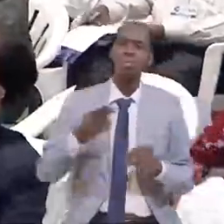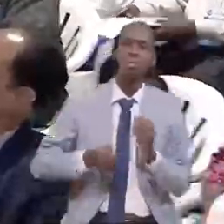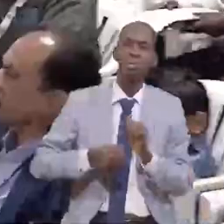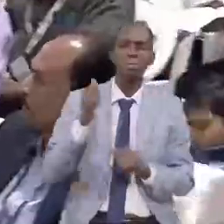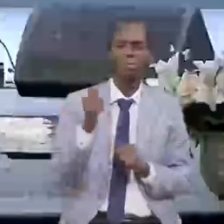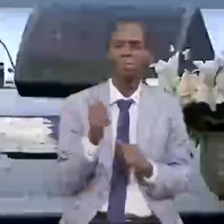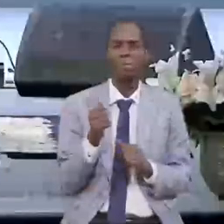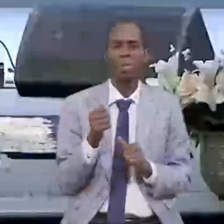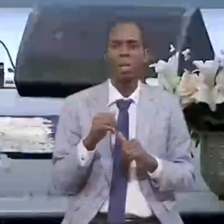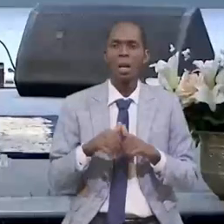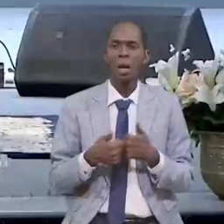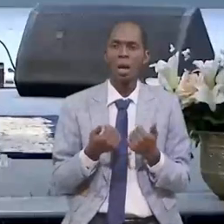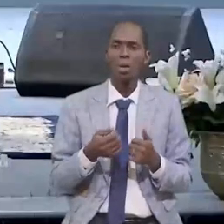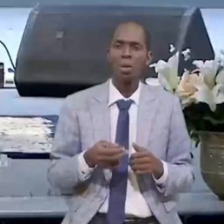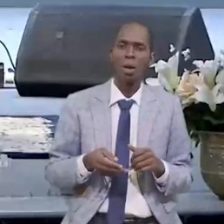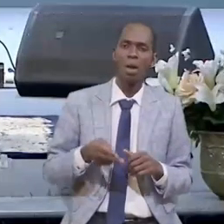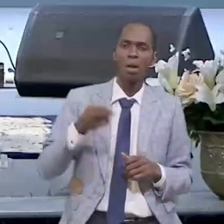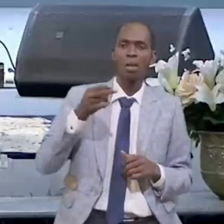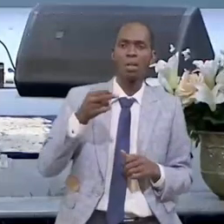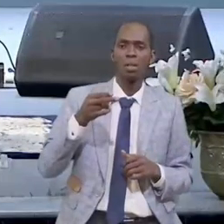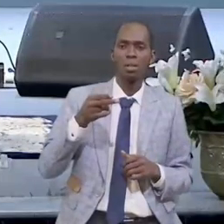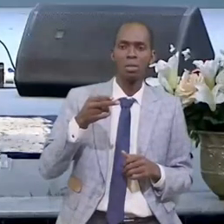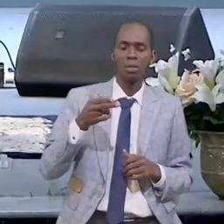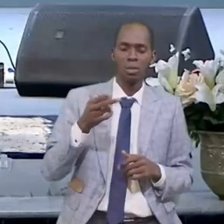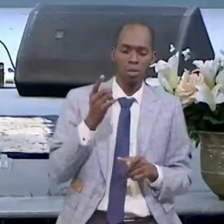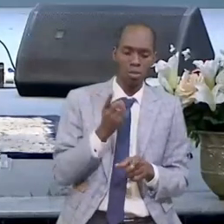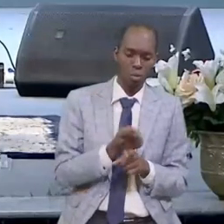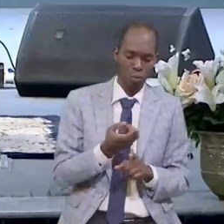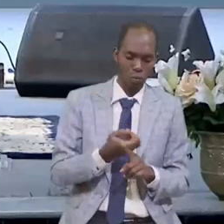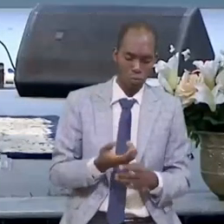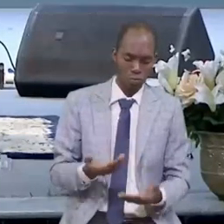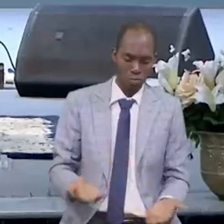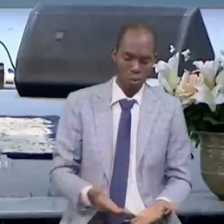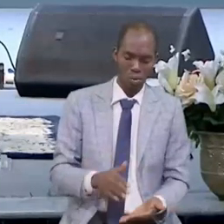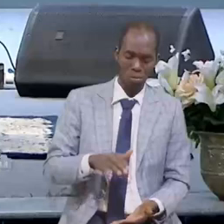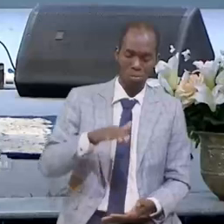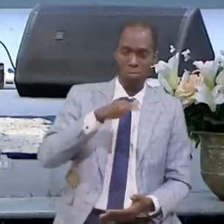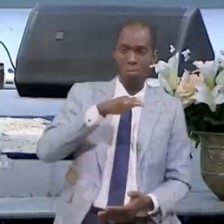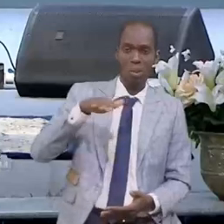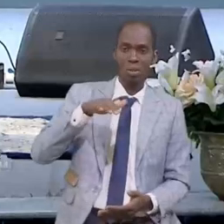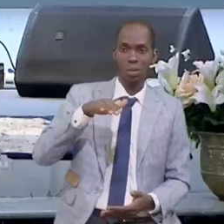Mais qu'à quelle hauteur? Est-ce que c'est de cette hauteur? Est-ce que c'est comme ça?